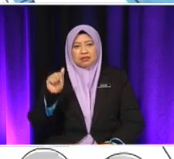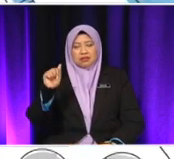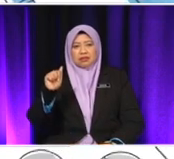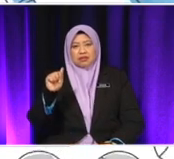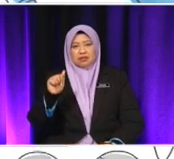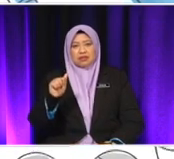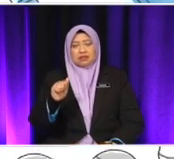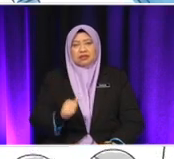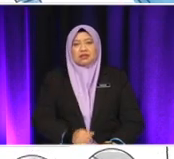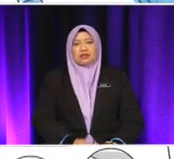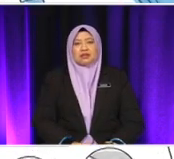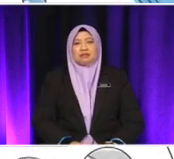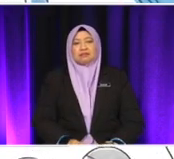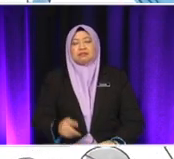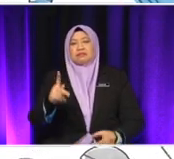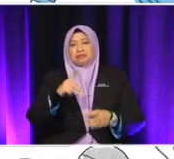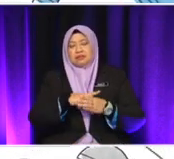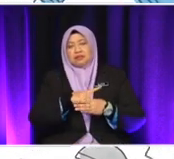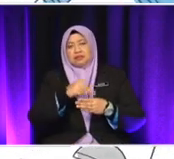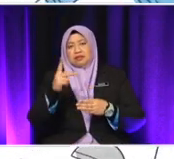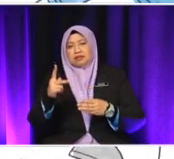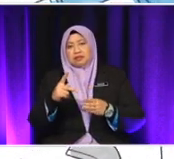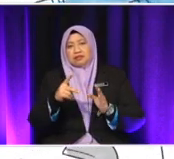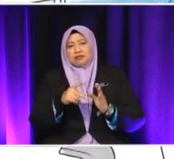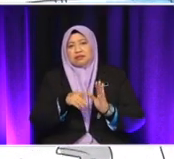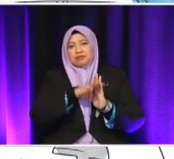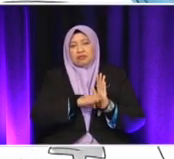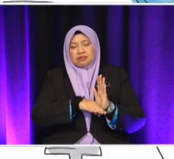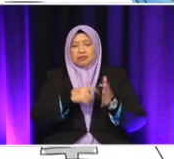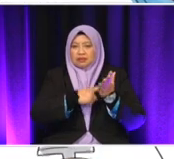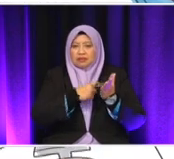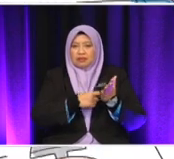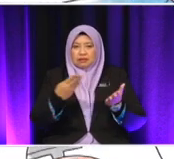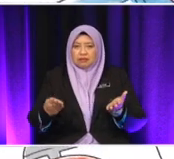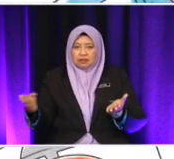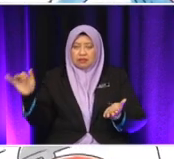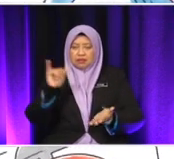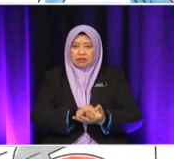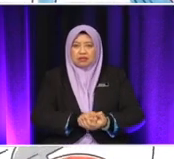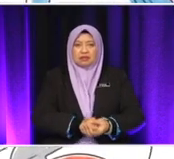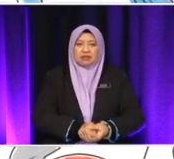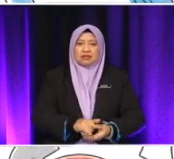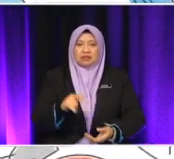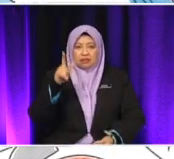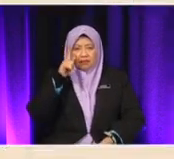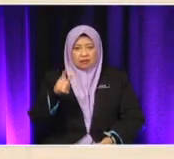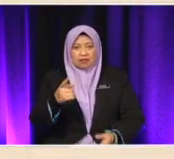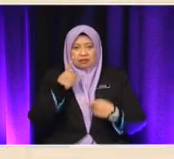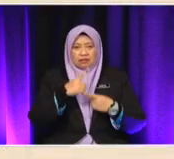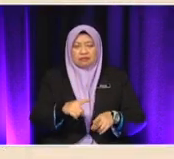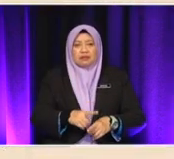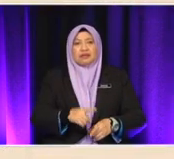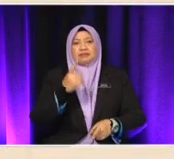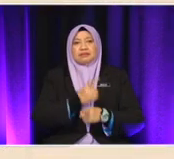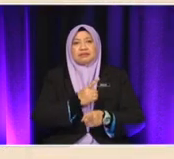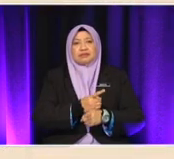pengurangan harga barang itu oke pengurangan harga barang itu kita lihat jawaban oke bagus oke